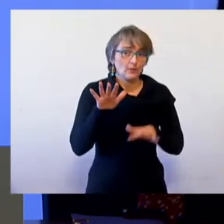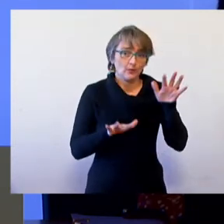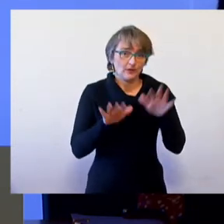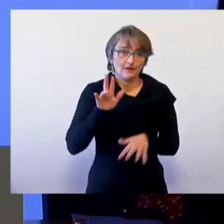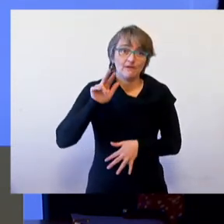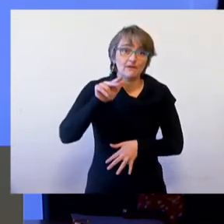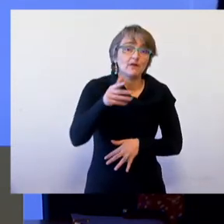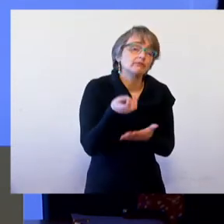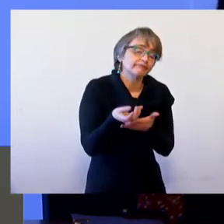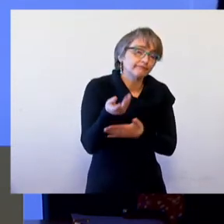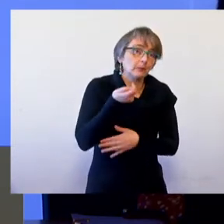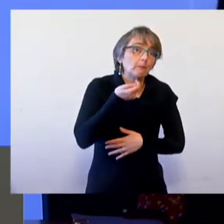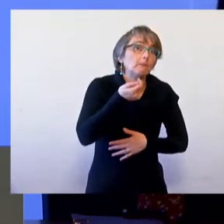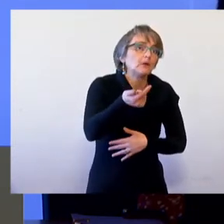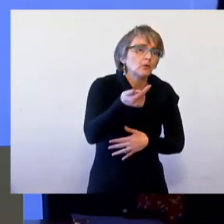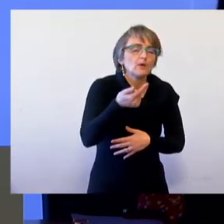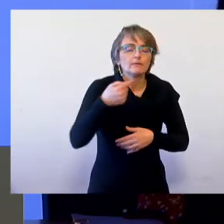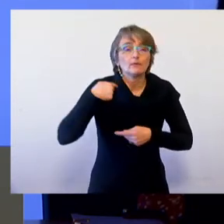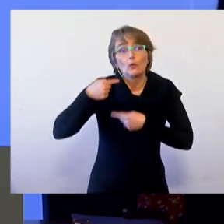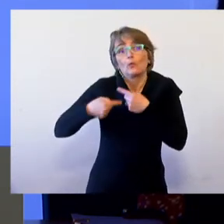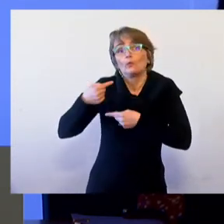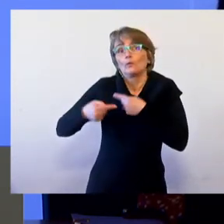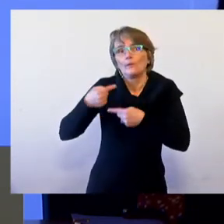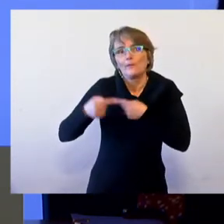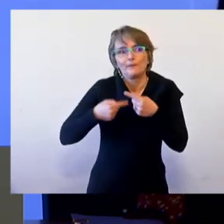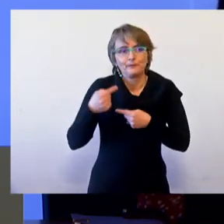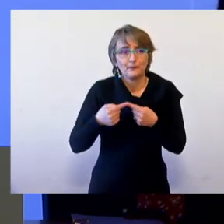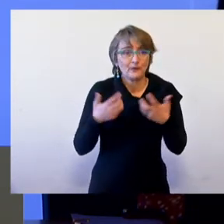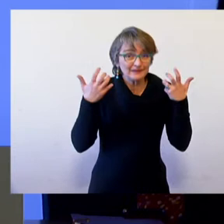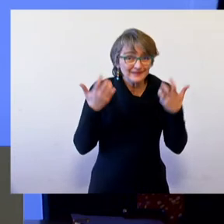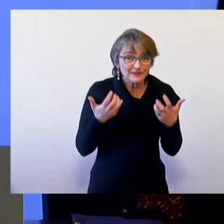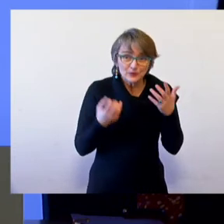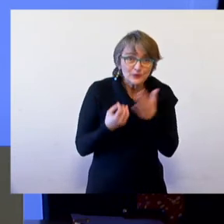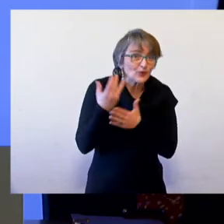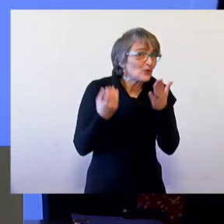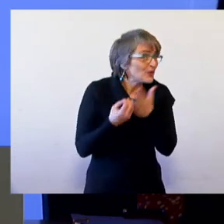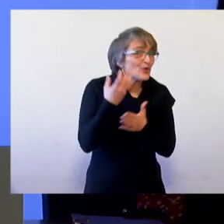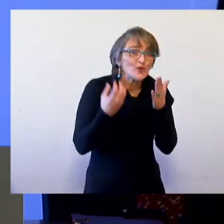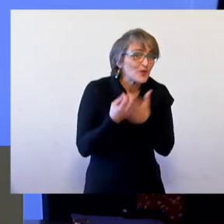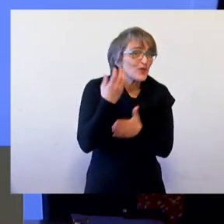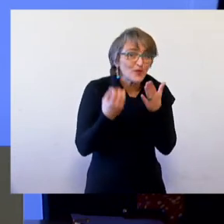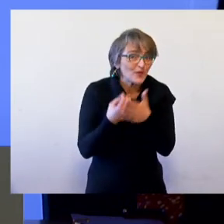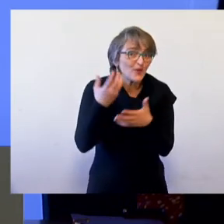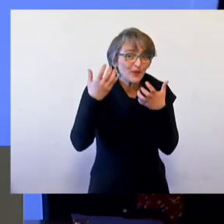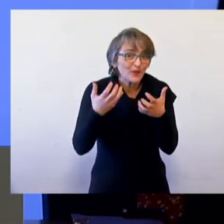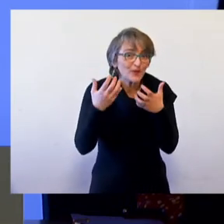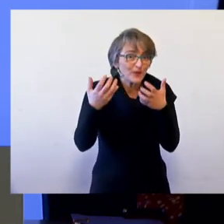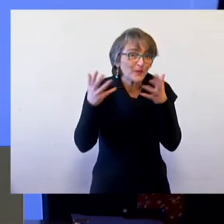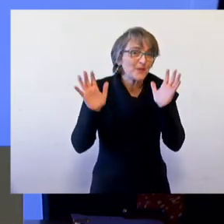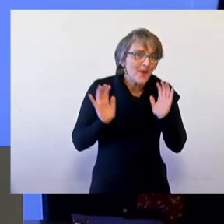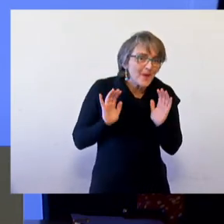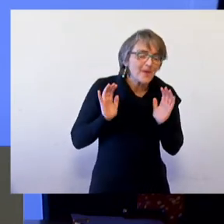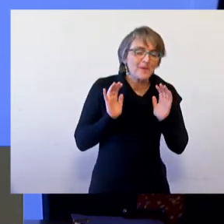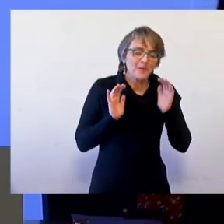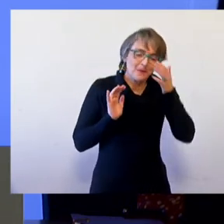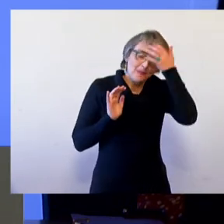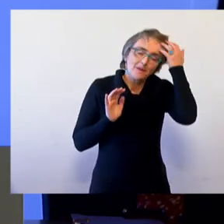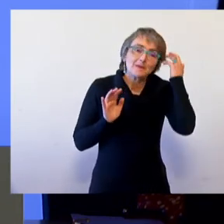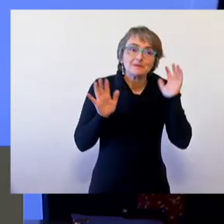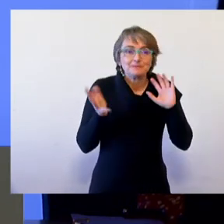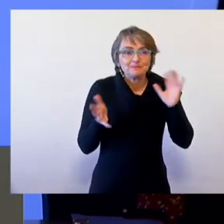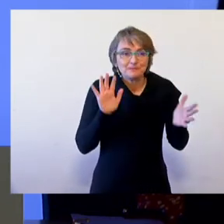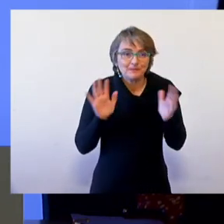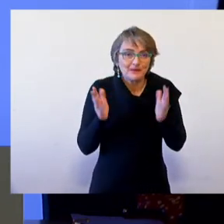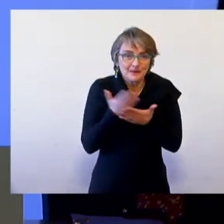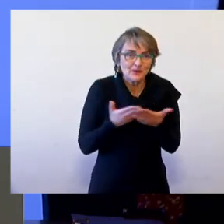bientôt. Voilà, on discute. On veut tellement être innovant que là, on va aller même prendre un petit peu des risques. Et je